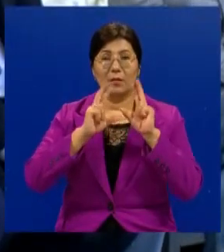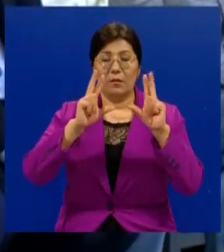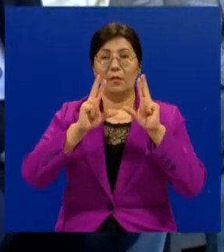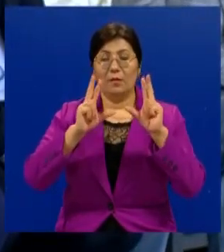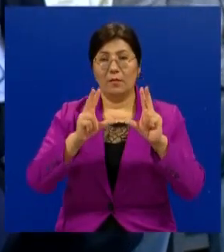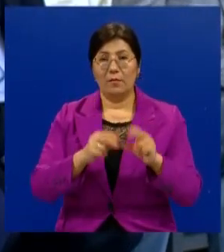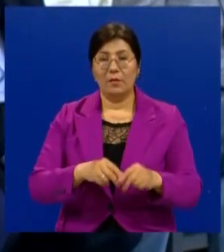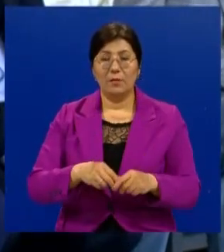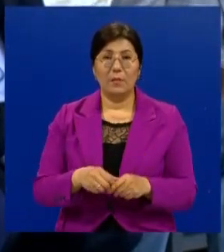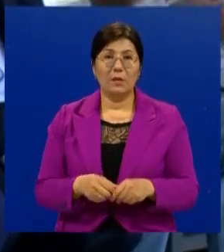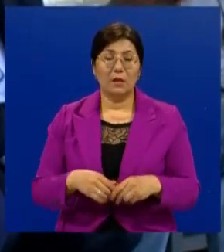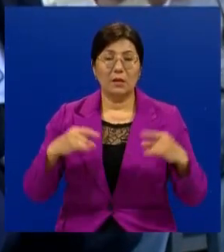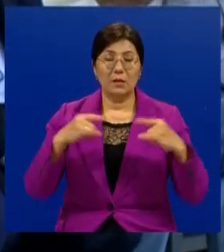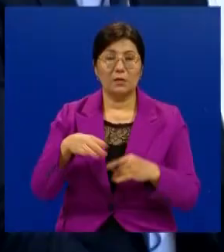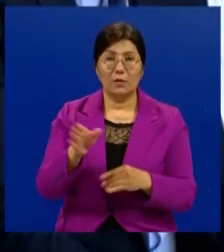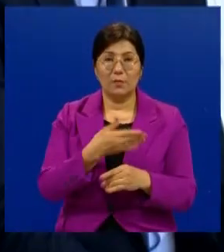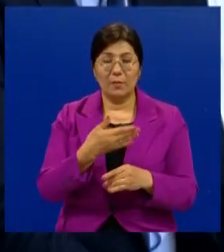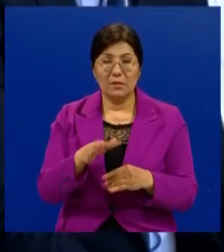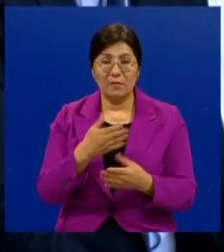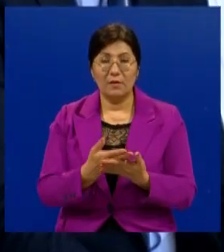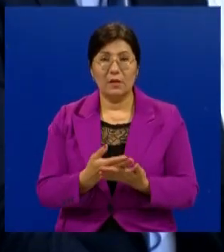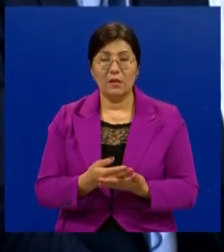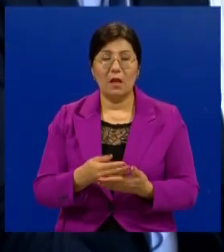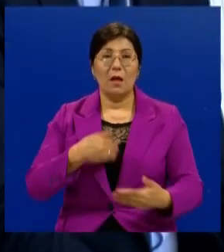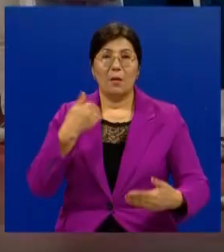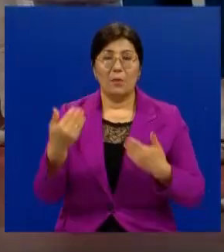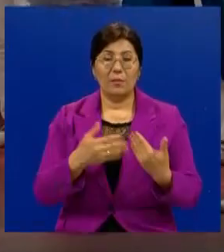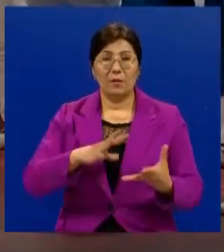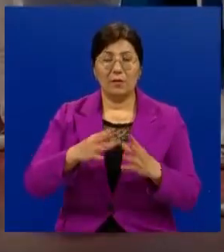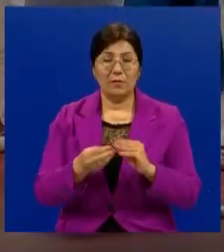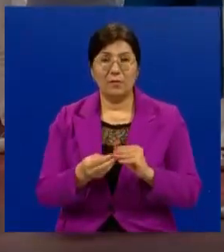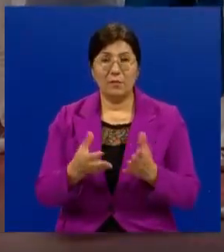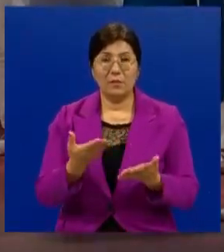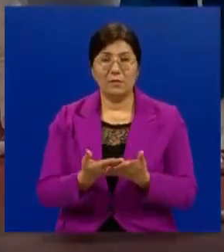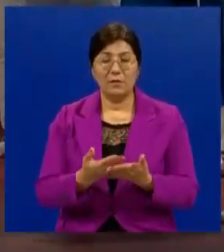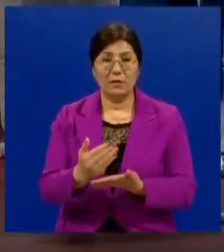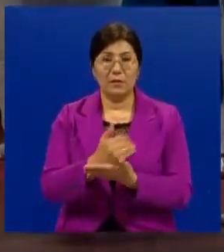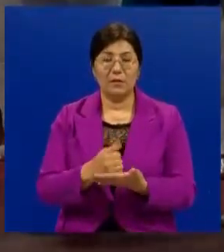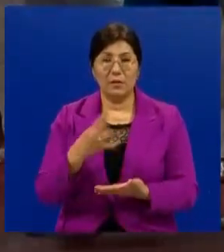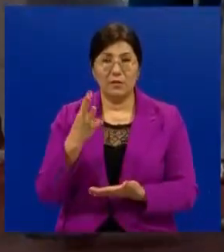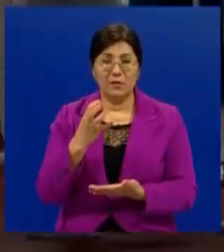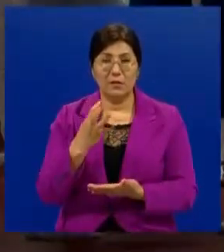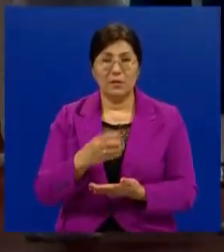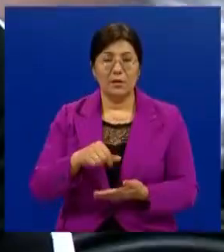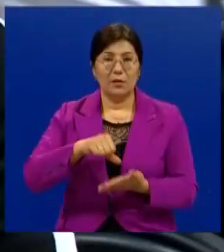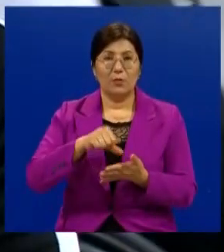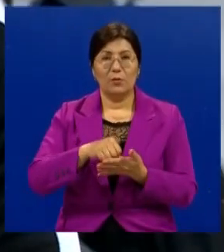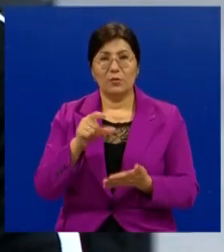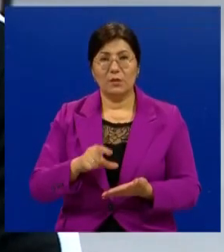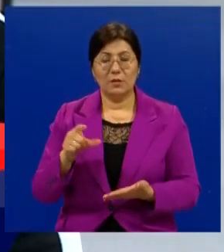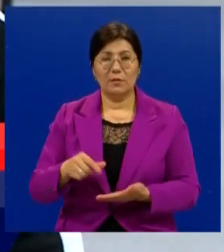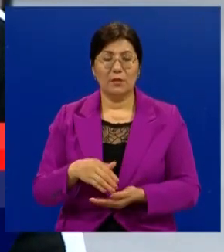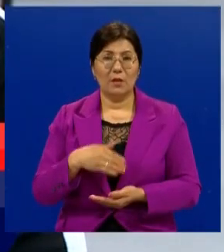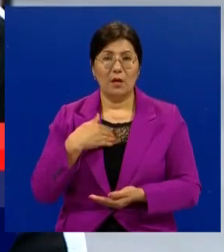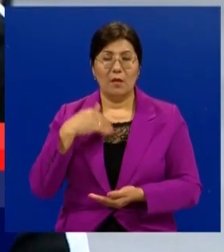сидя, парадзюдо, настольному теннису и плаванию. Всего завершающий этап игр собрал 400 участников. Я в